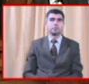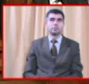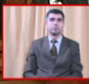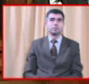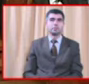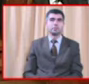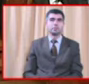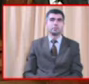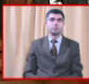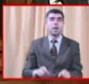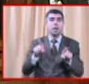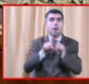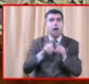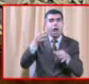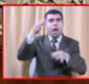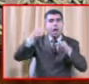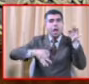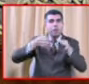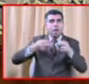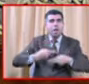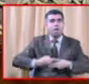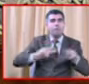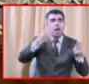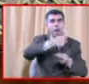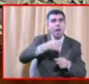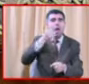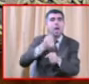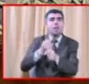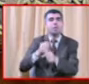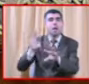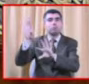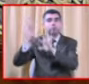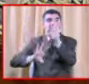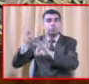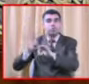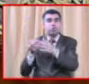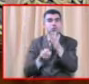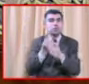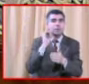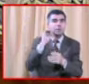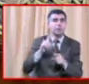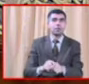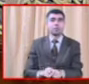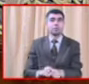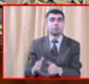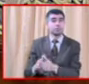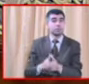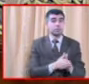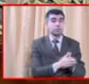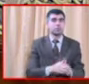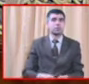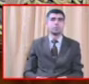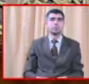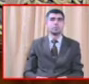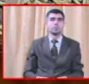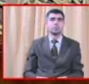سؤال حول إقرار العدالة المجالية في توزيع عروض تشغيل على الصعيد الوطني للسيدات والسادة النواب المحترمين من فريق العدالة والتنمية. انتقل إذن